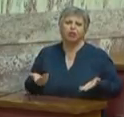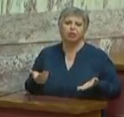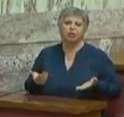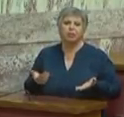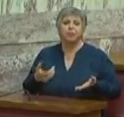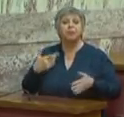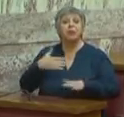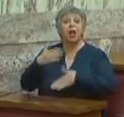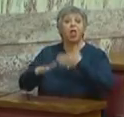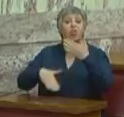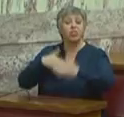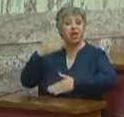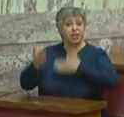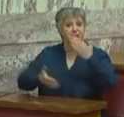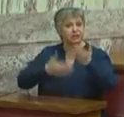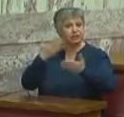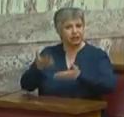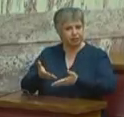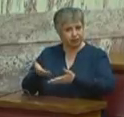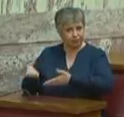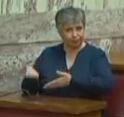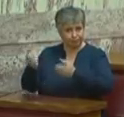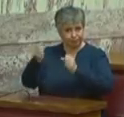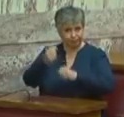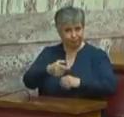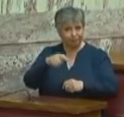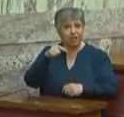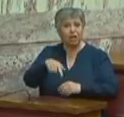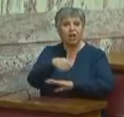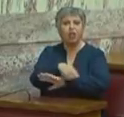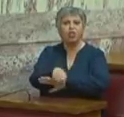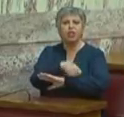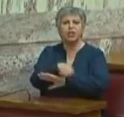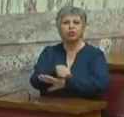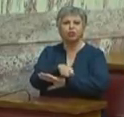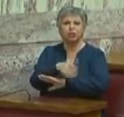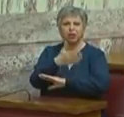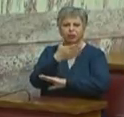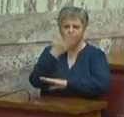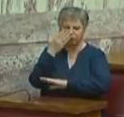ενώπιον της αμερόληπτης δικαιοσύνης, η οποία θα επιληφθεί. Όμως,